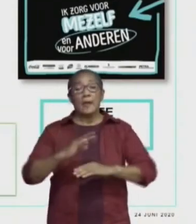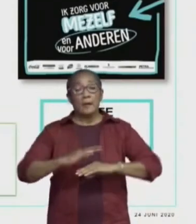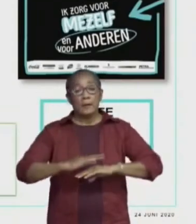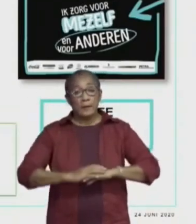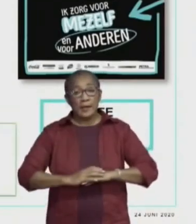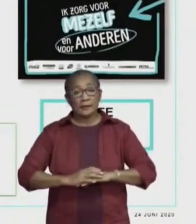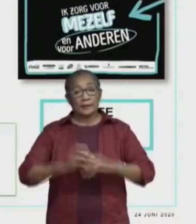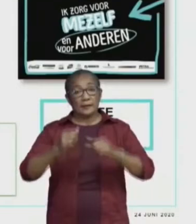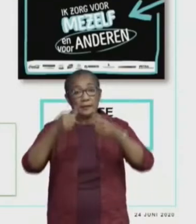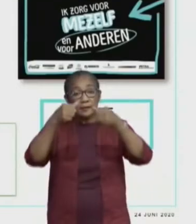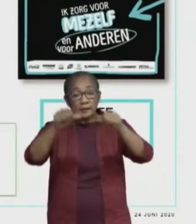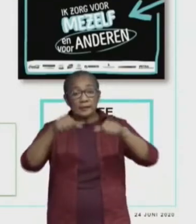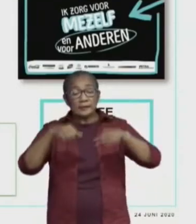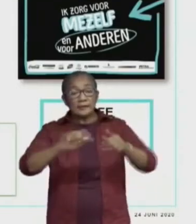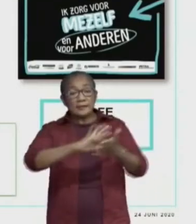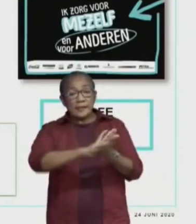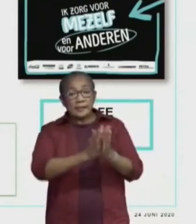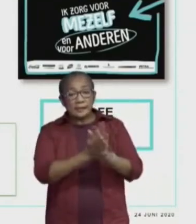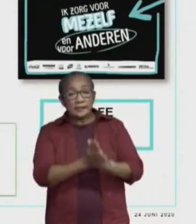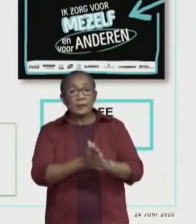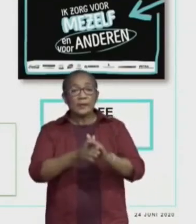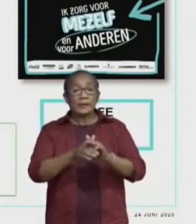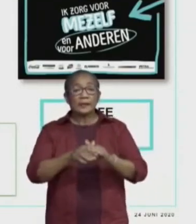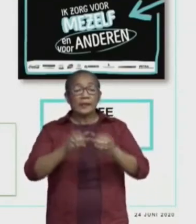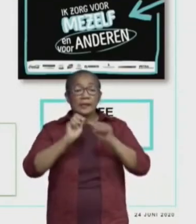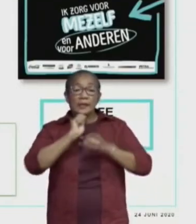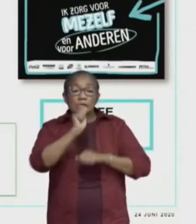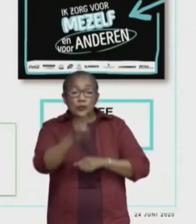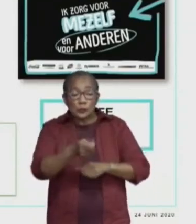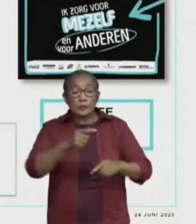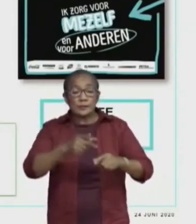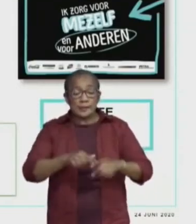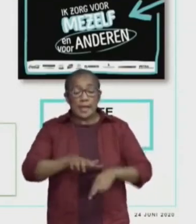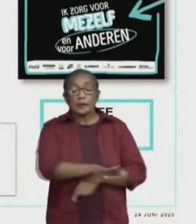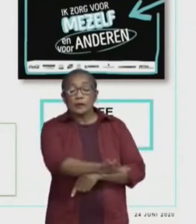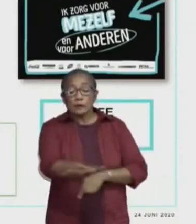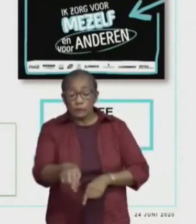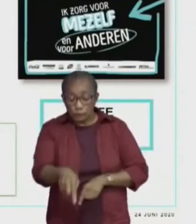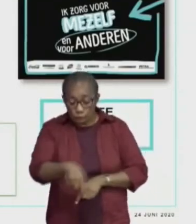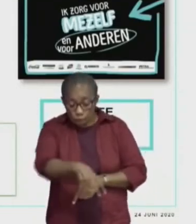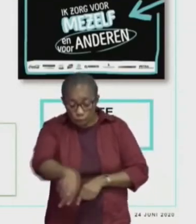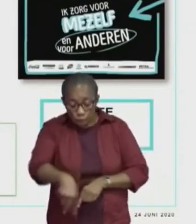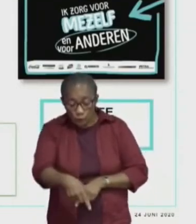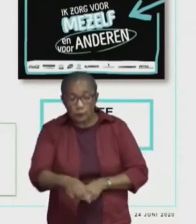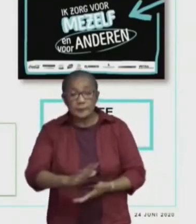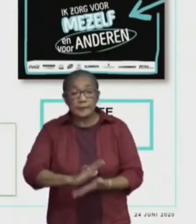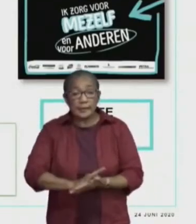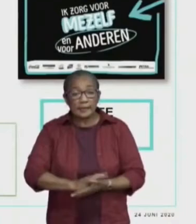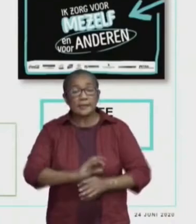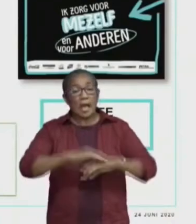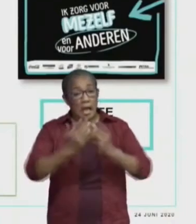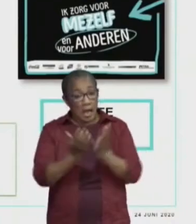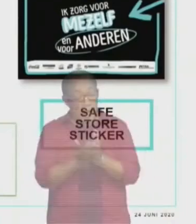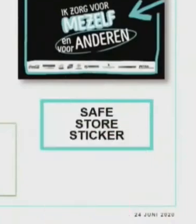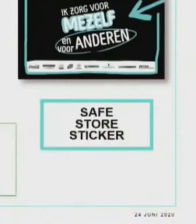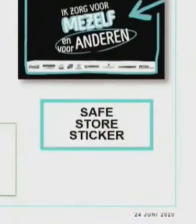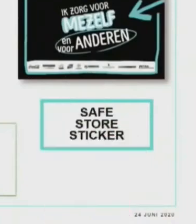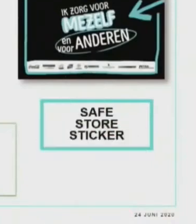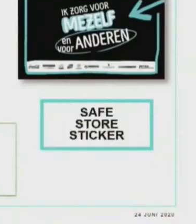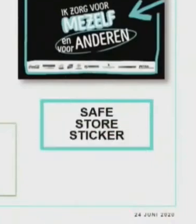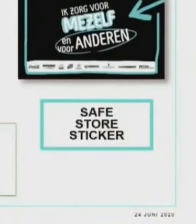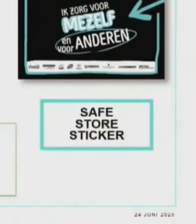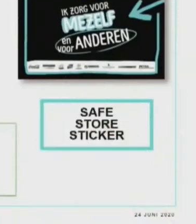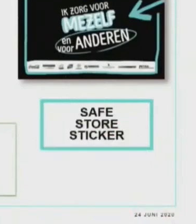stickers met instructies en de vloerstickers. En elke winkel die meedoet,